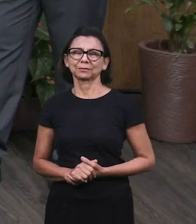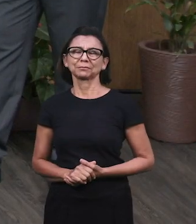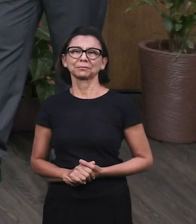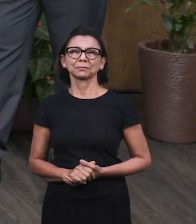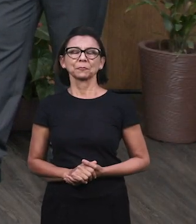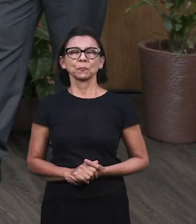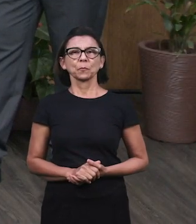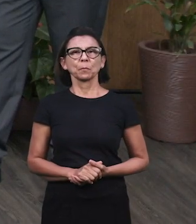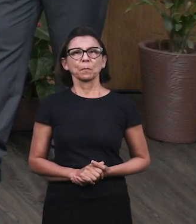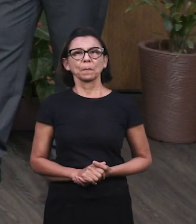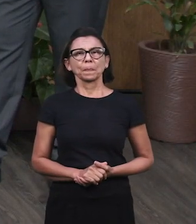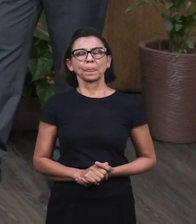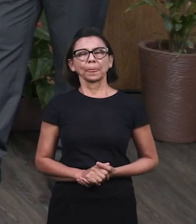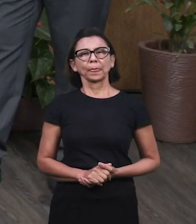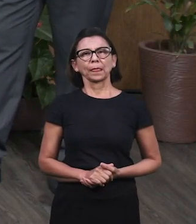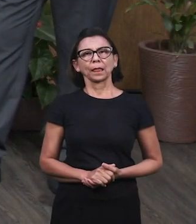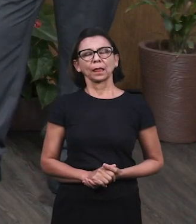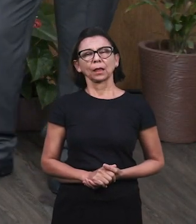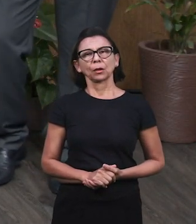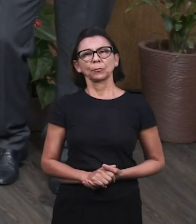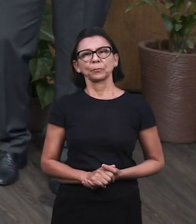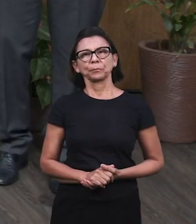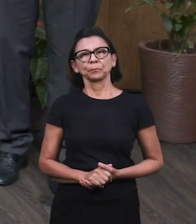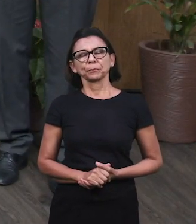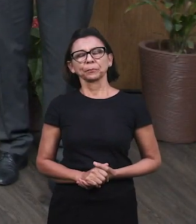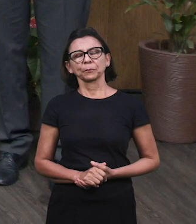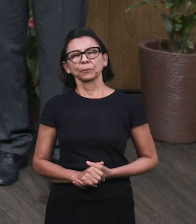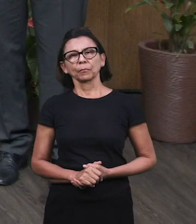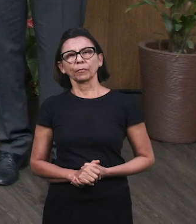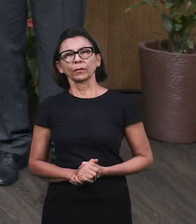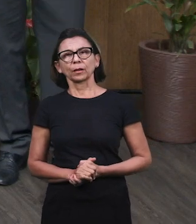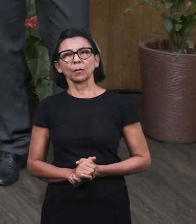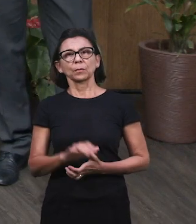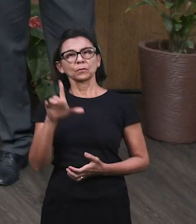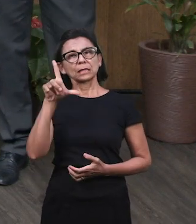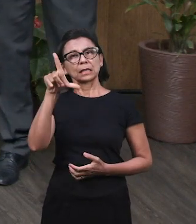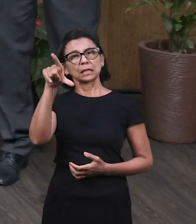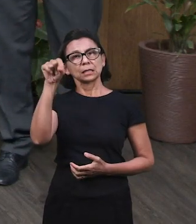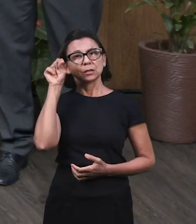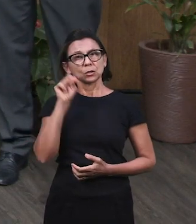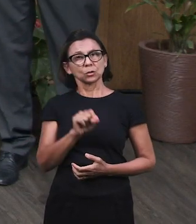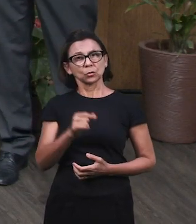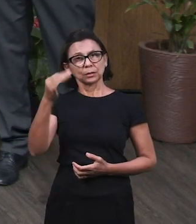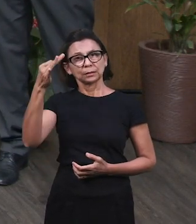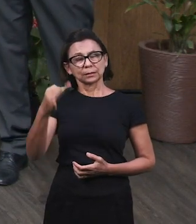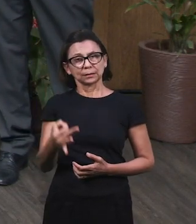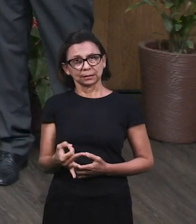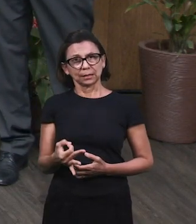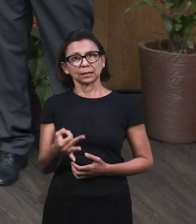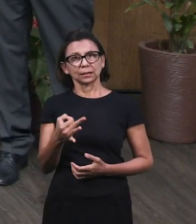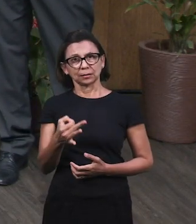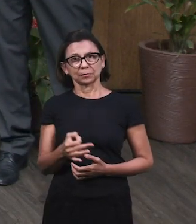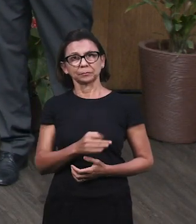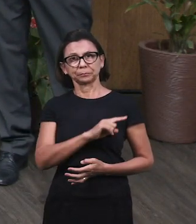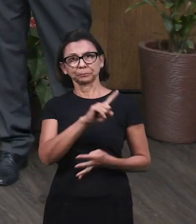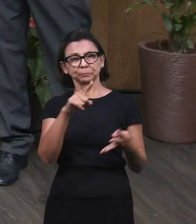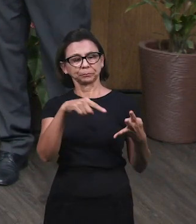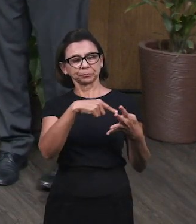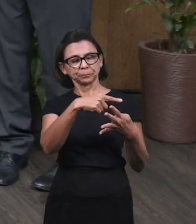allons voir 4 points qui ont besoin d'être compris et cherchés et